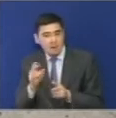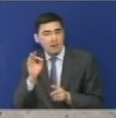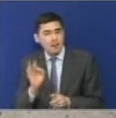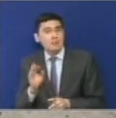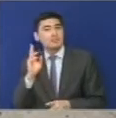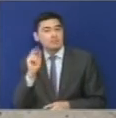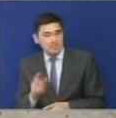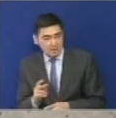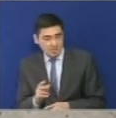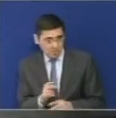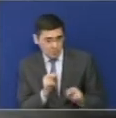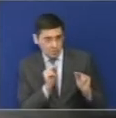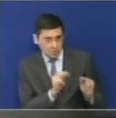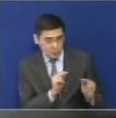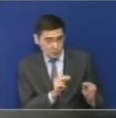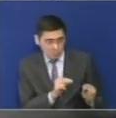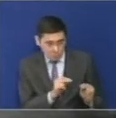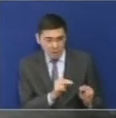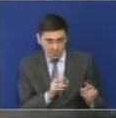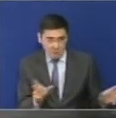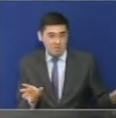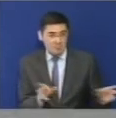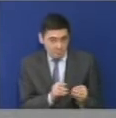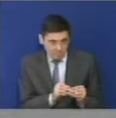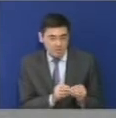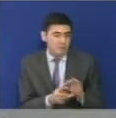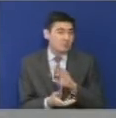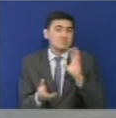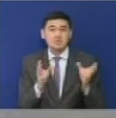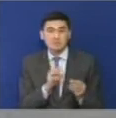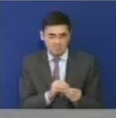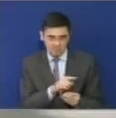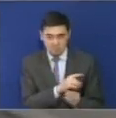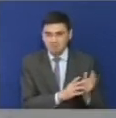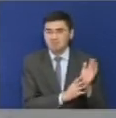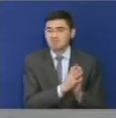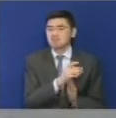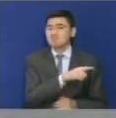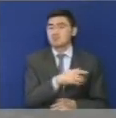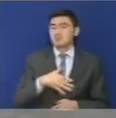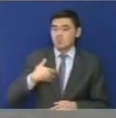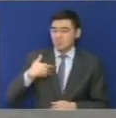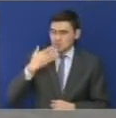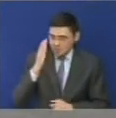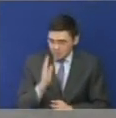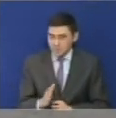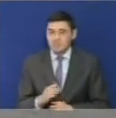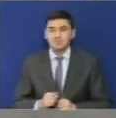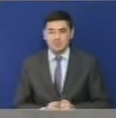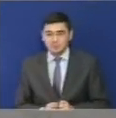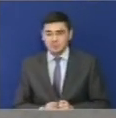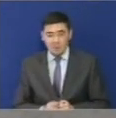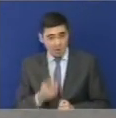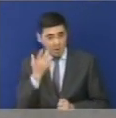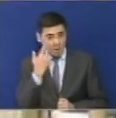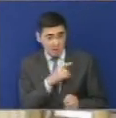сондай-ақ балалармен бірге пайдалы тағам дайындауға мүмкіндік берді. Дүниежүзілік денсаулық сақтау ұйымы бұл қағдалардың оларға